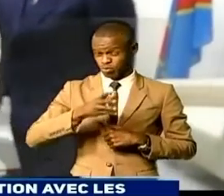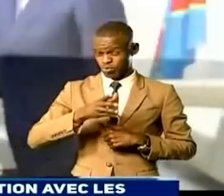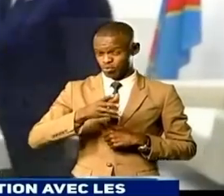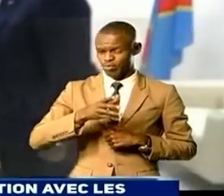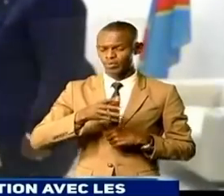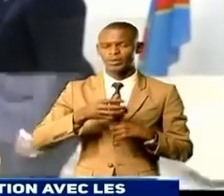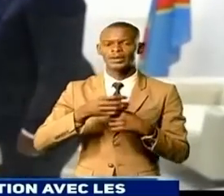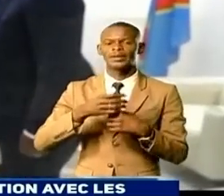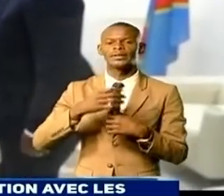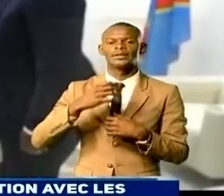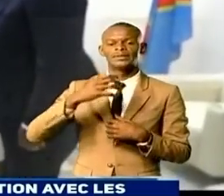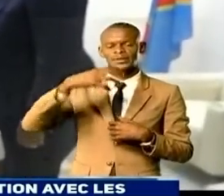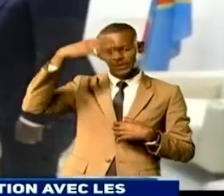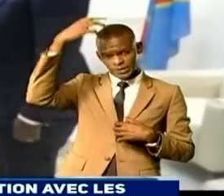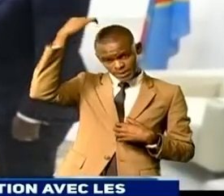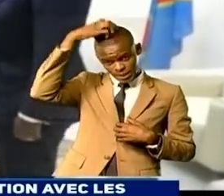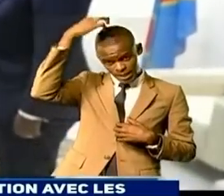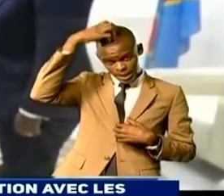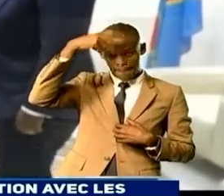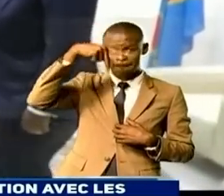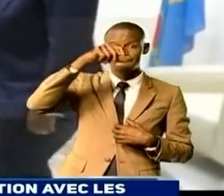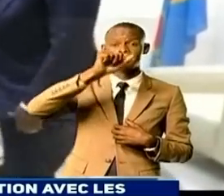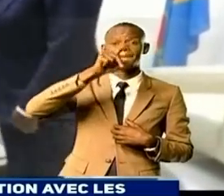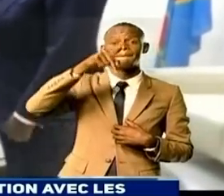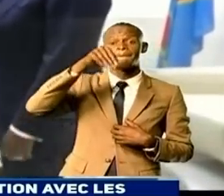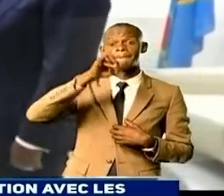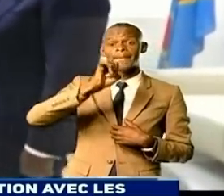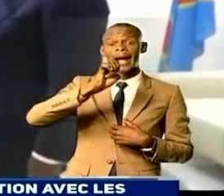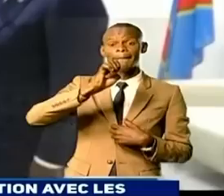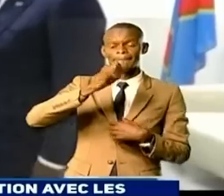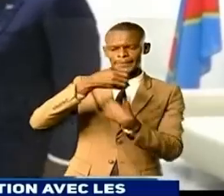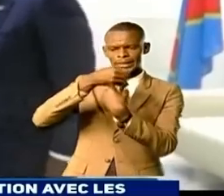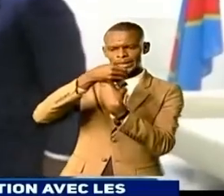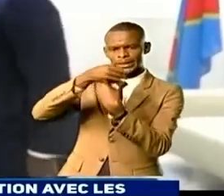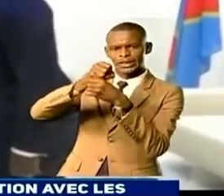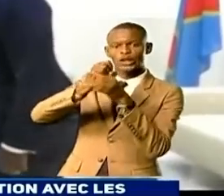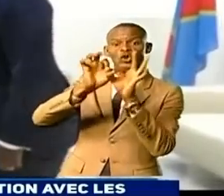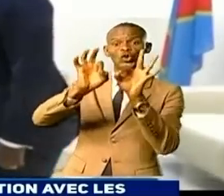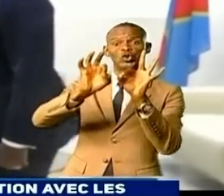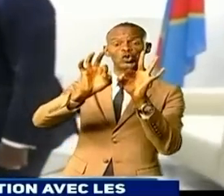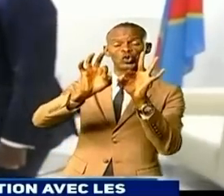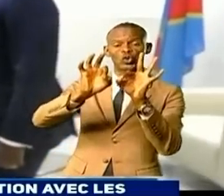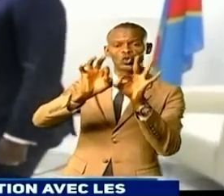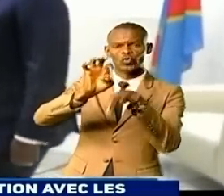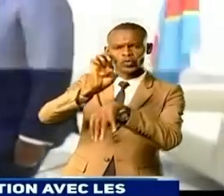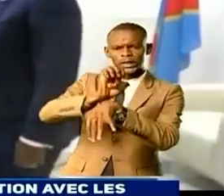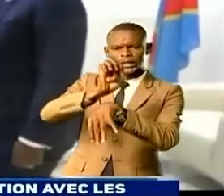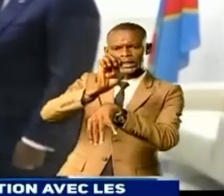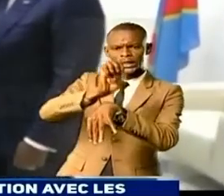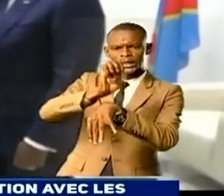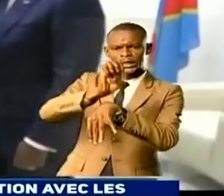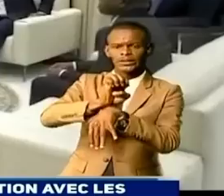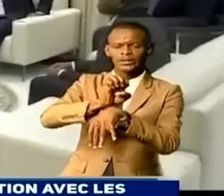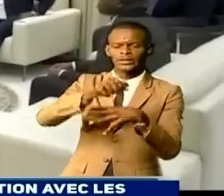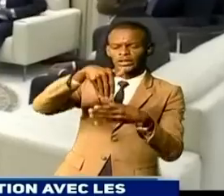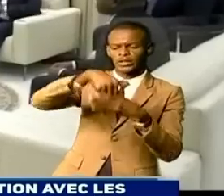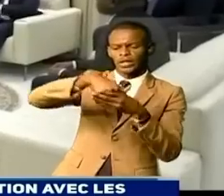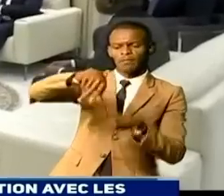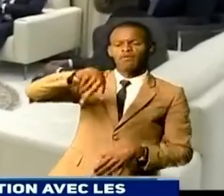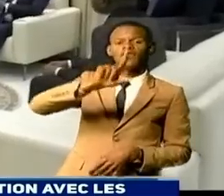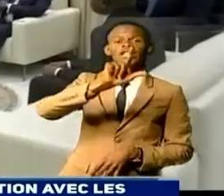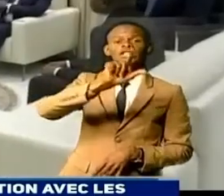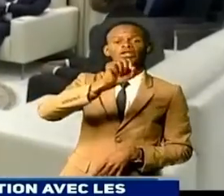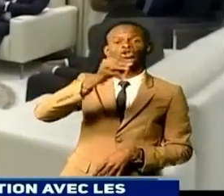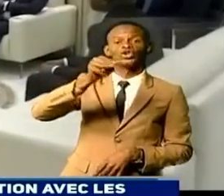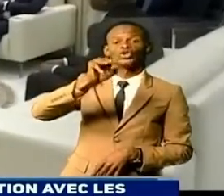d'un nouveau diocèse dans la province de Lomami, raison d'être de la rencontre entre les chefs du gouvernement et la délégation des élus de